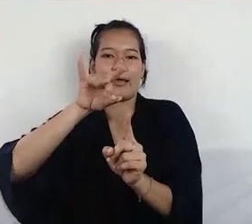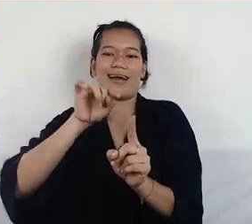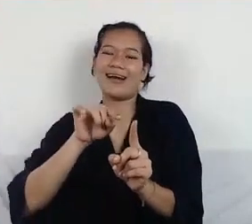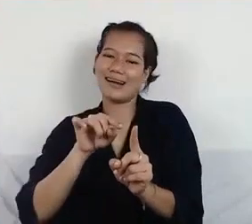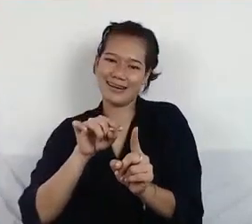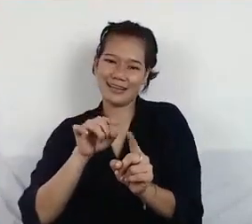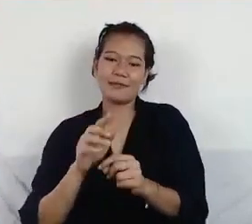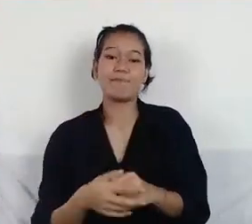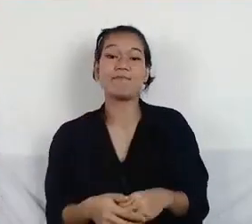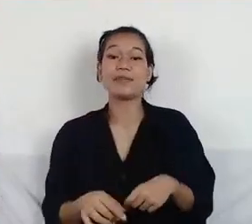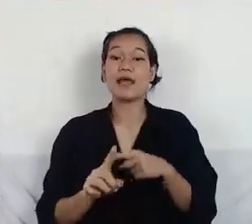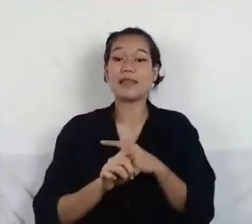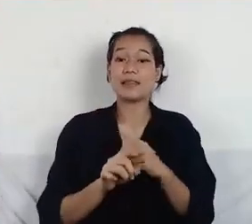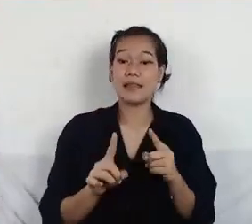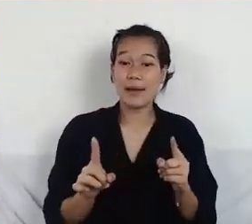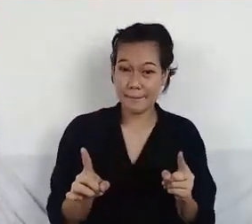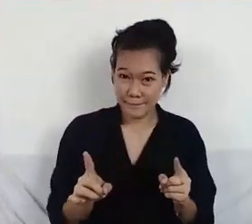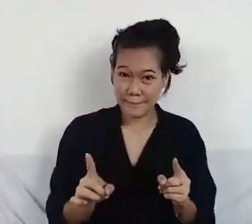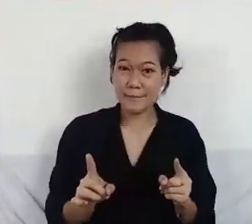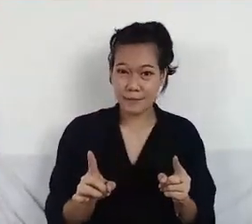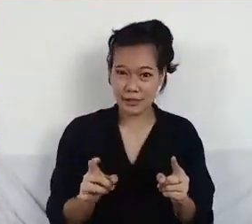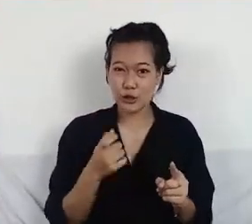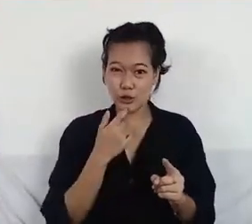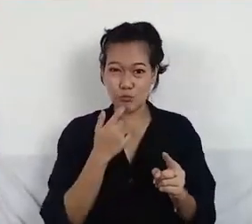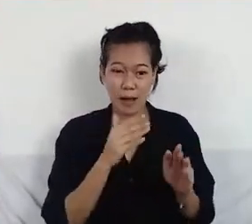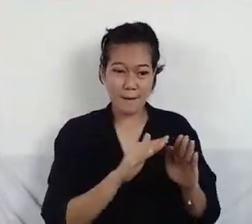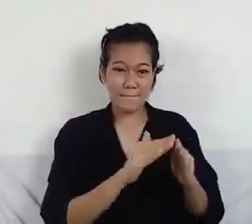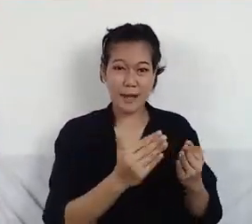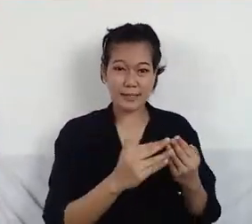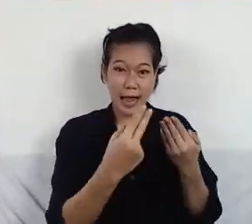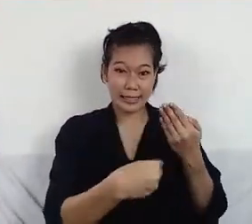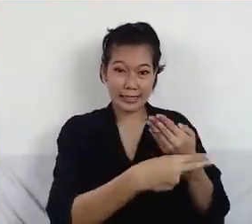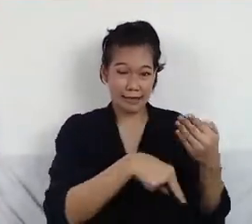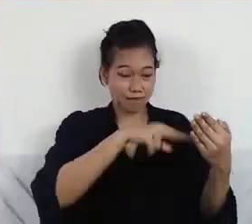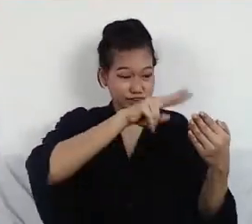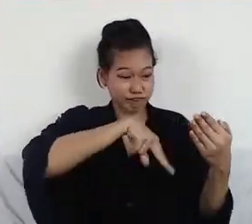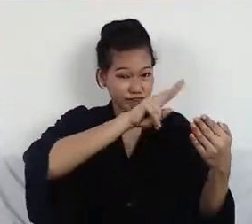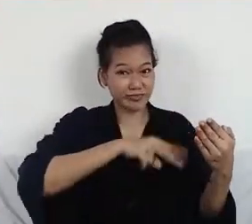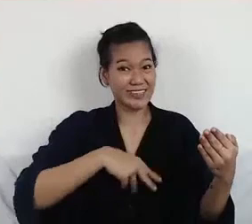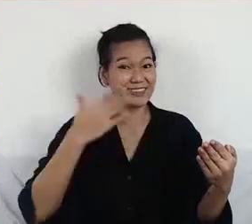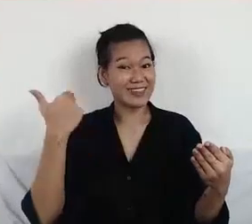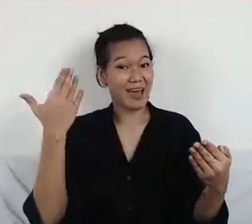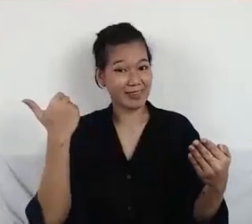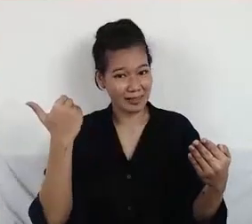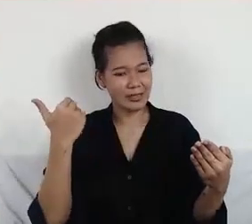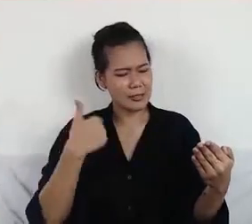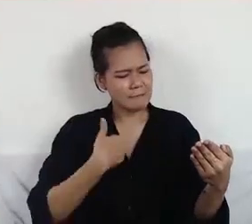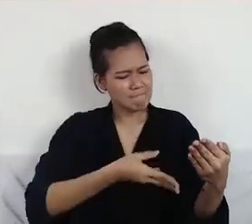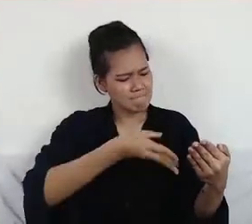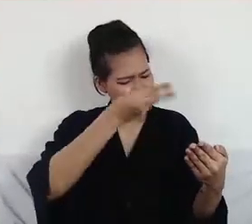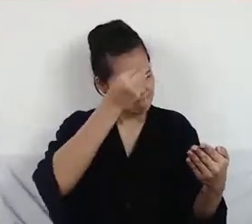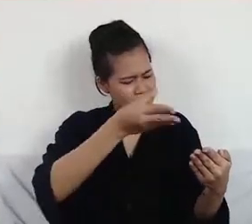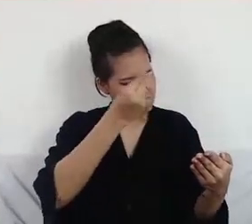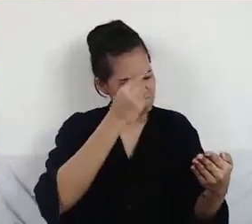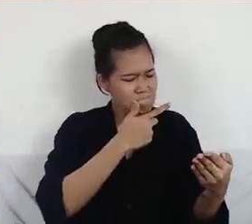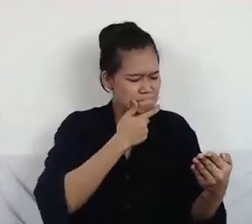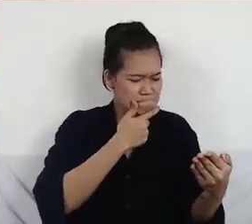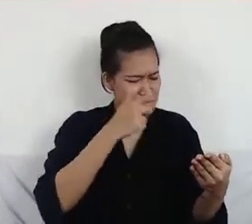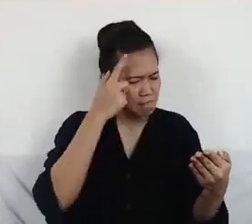Nah tetapi saudaraku, ketika kita mencoba membaca teks-teks yang kita baca tadi, saudaraku, kita merenungkan dan kita